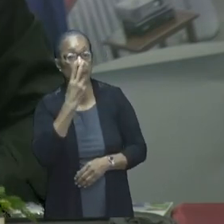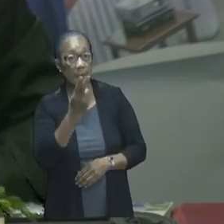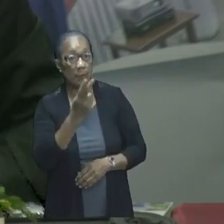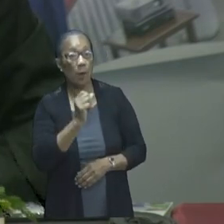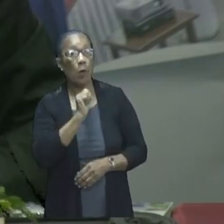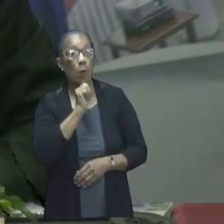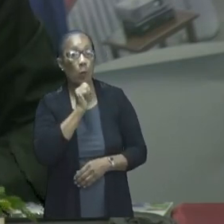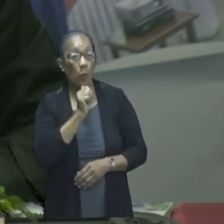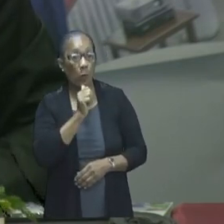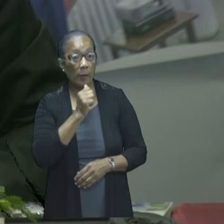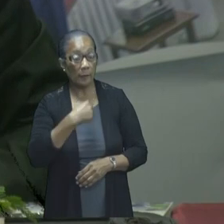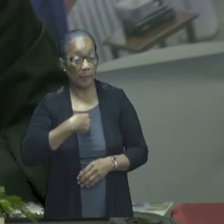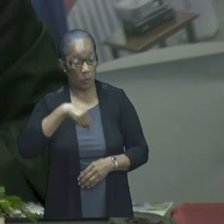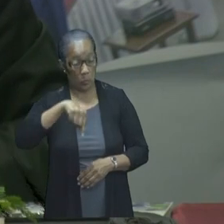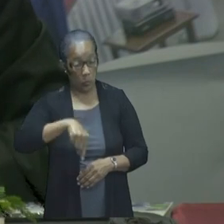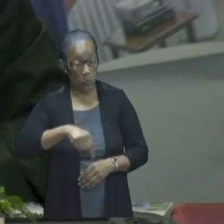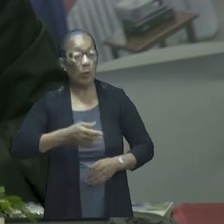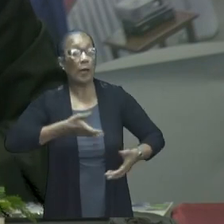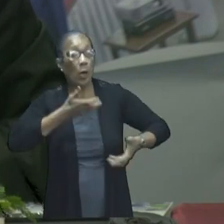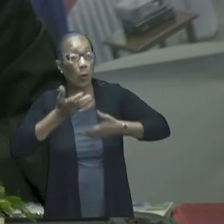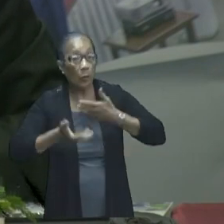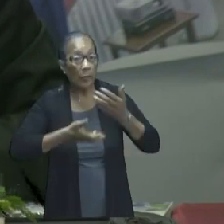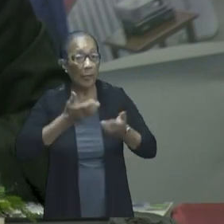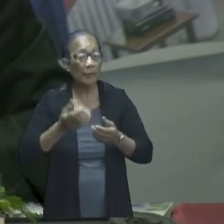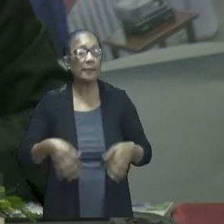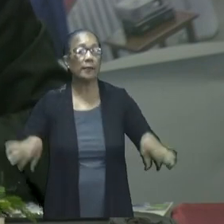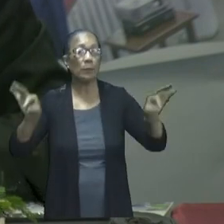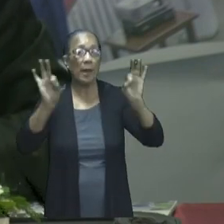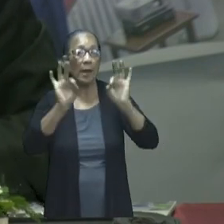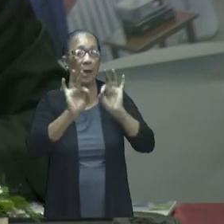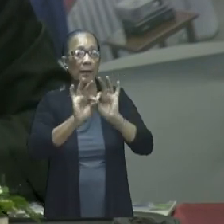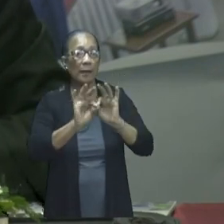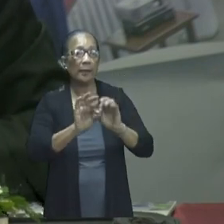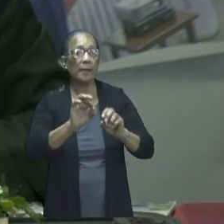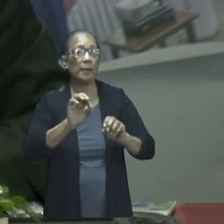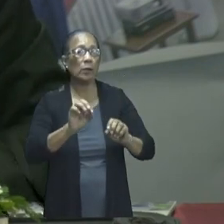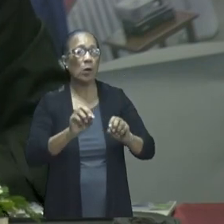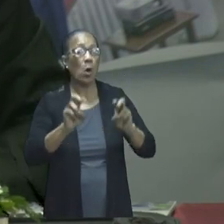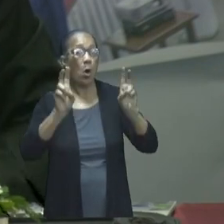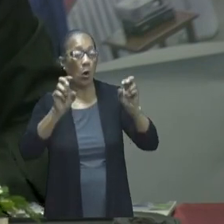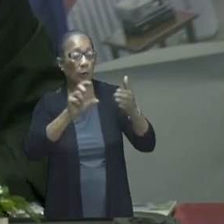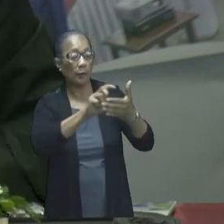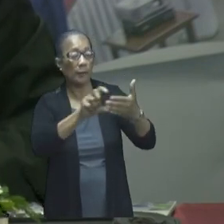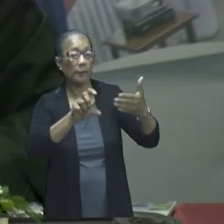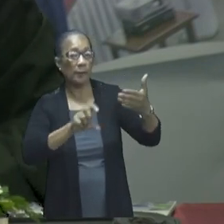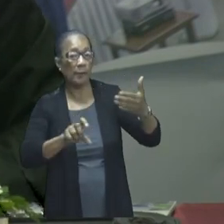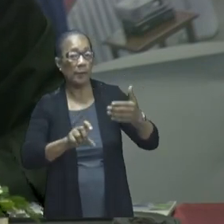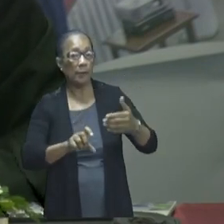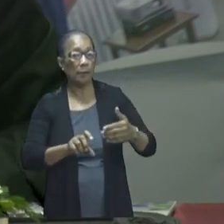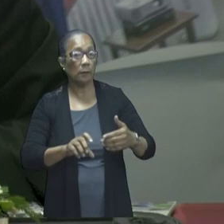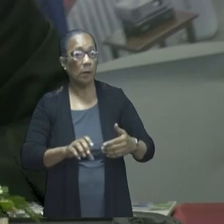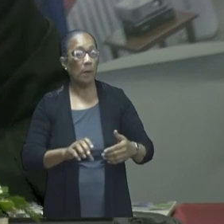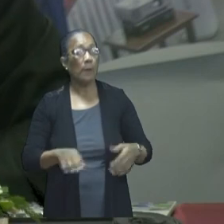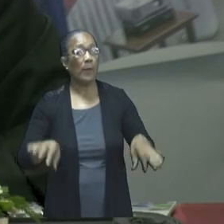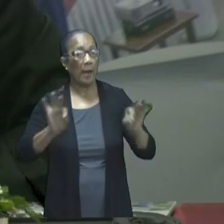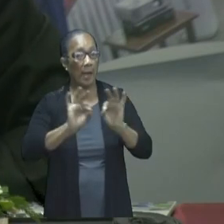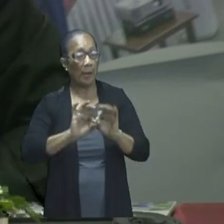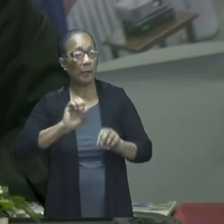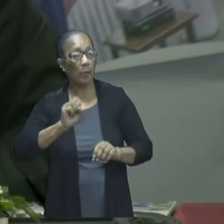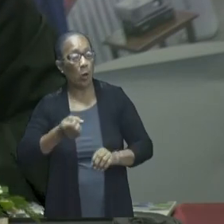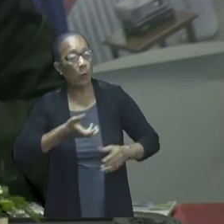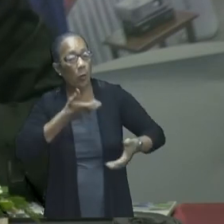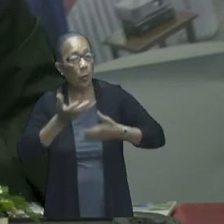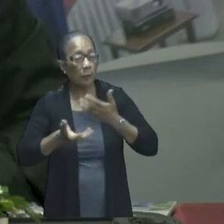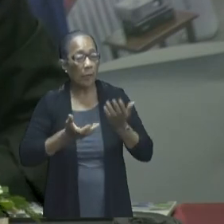slechts de highlights van het boek maar natuurlijk is het ook belangrijk om aan te geven waar we gestart zijn twee jaar